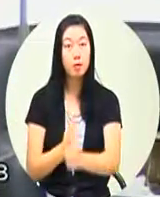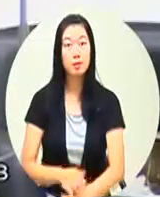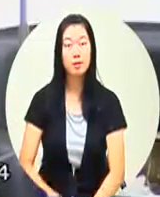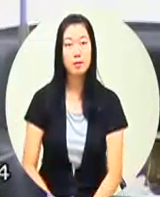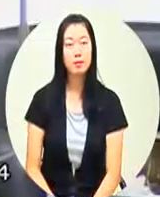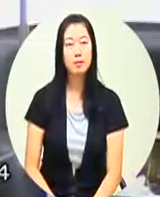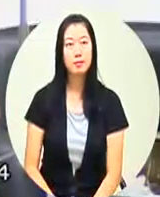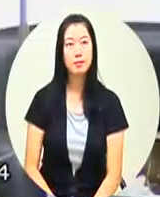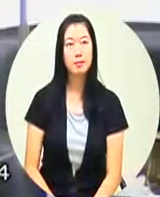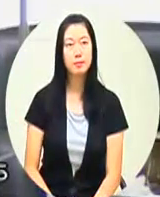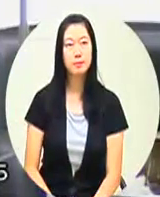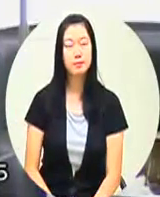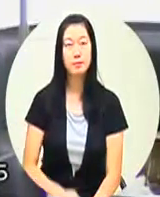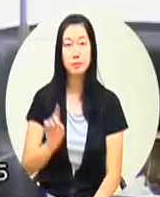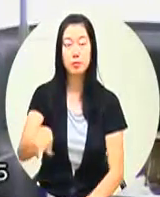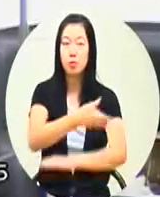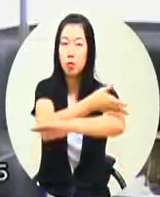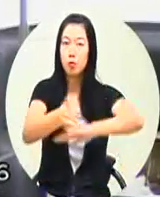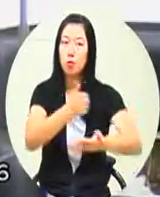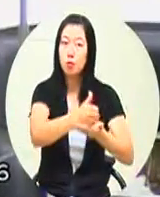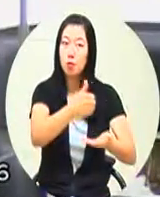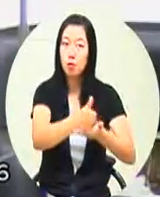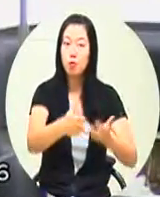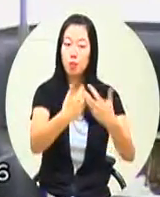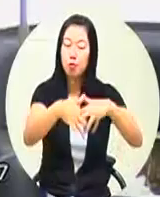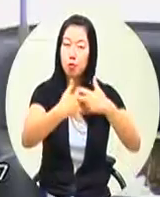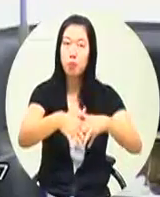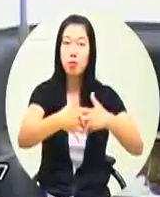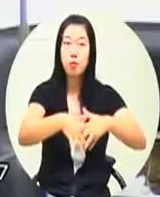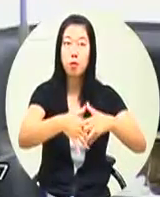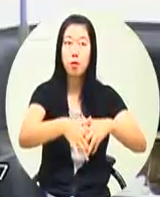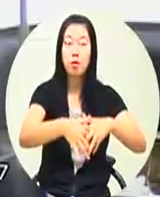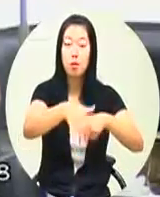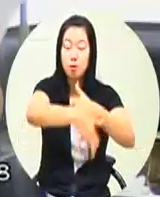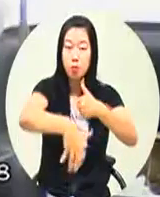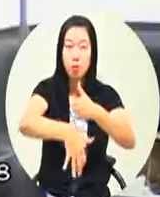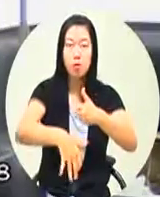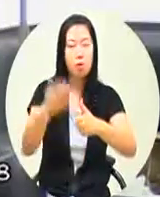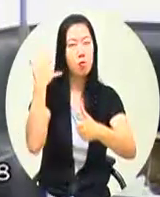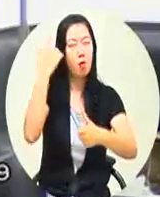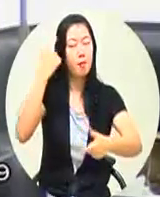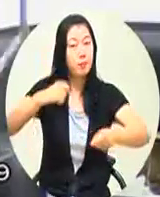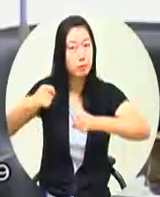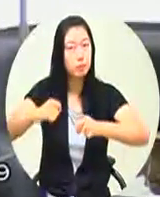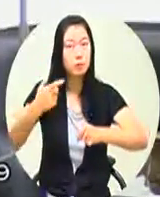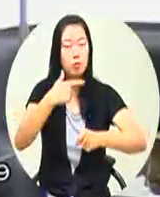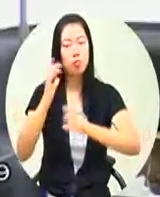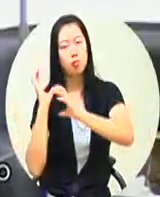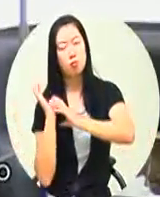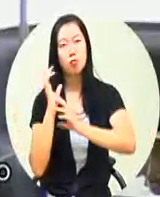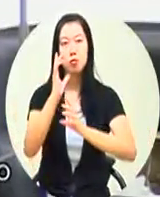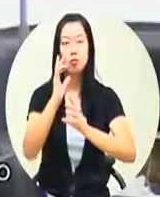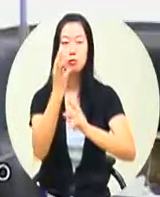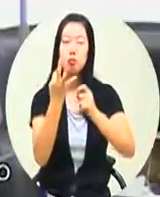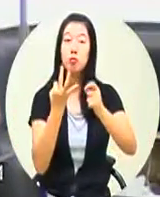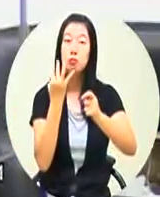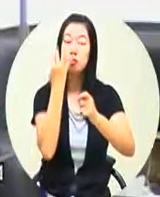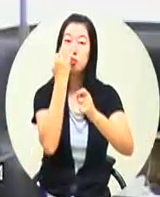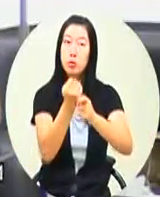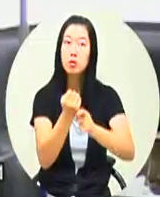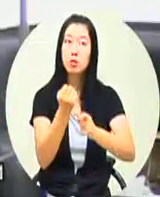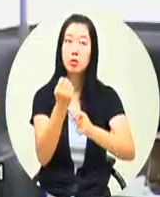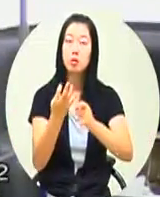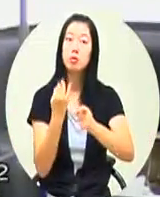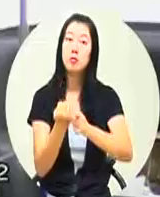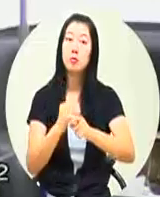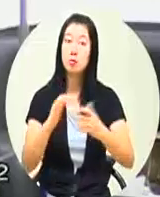的排水系统哦，之前设计的。它是可以承受几十年 的雨水量啊！